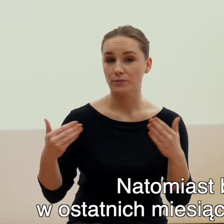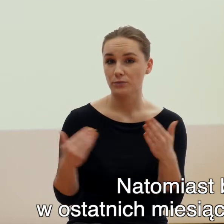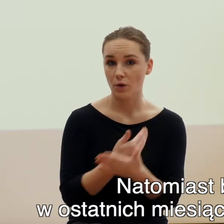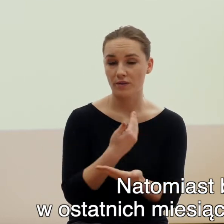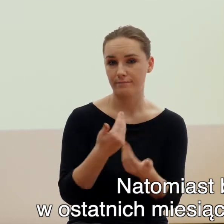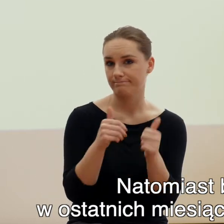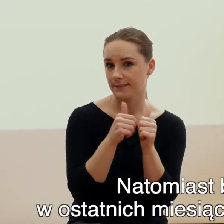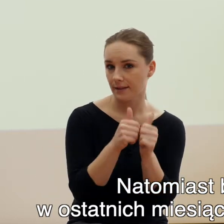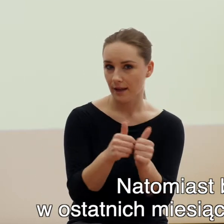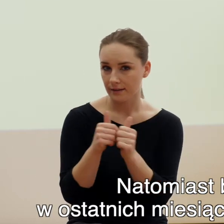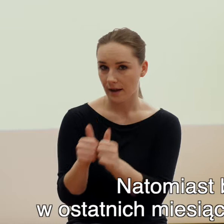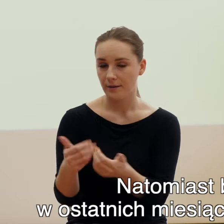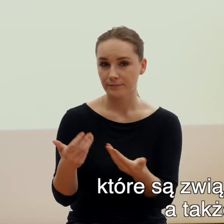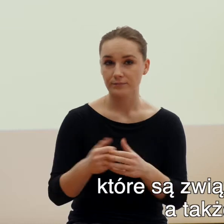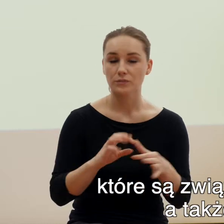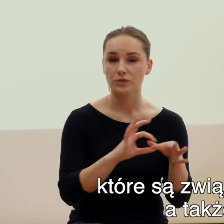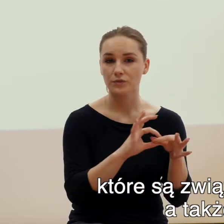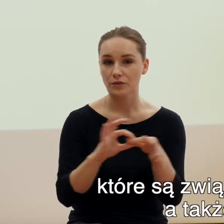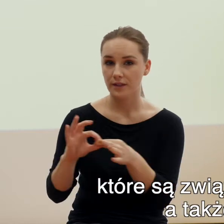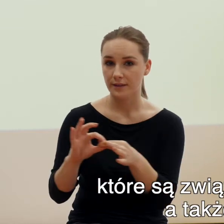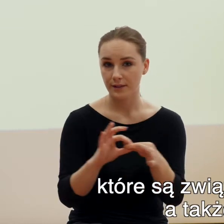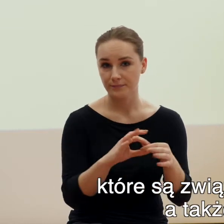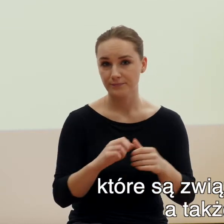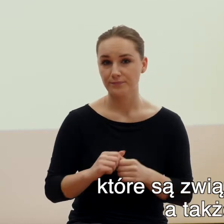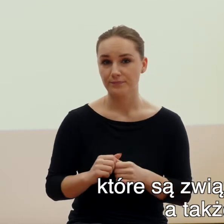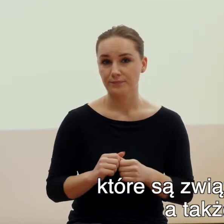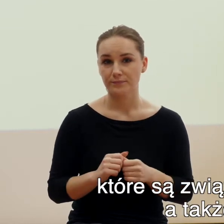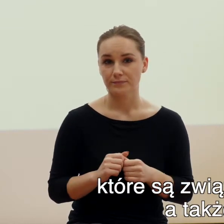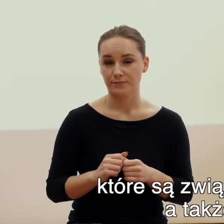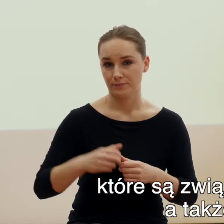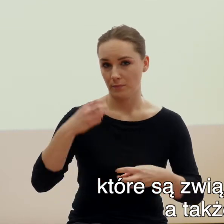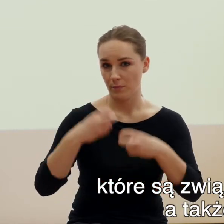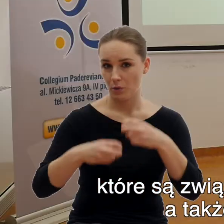nowe wyzwania, nowe zadania, które są związane z